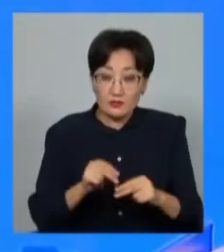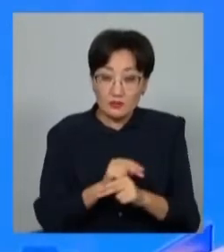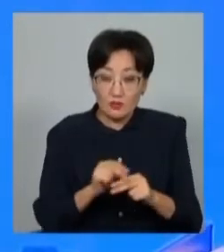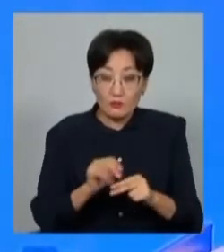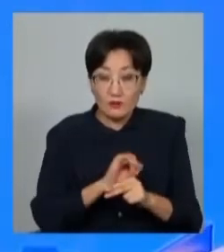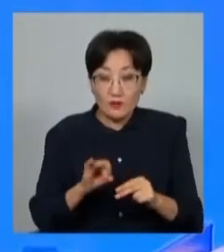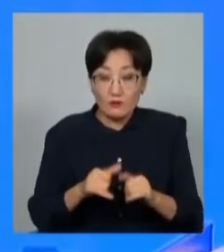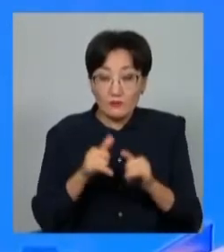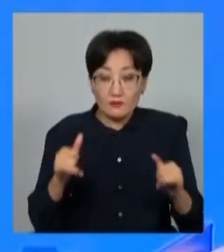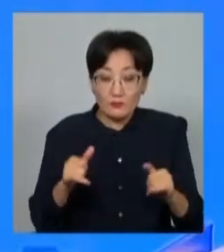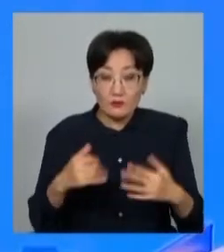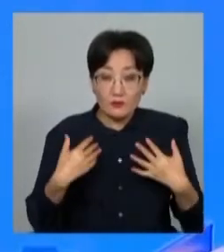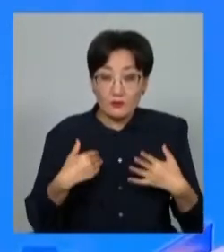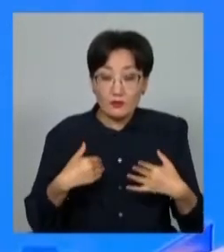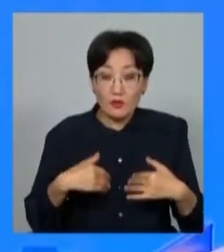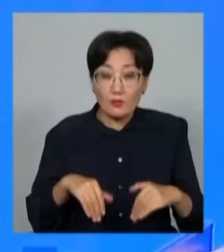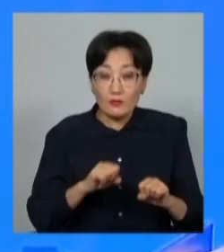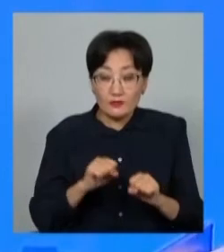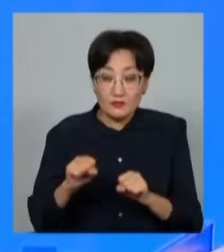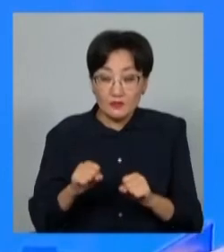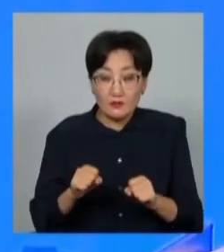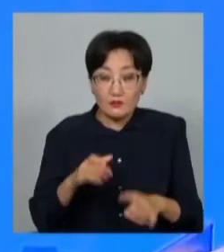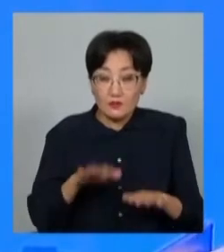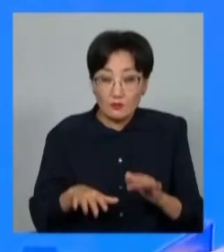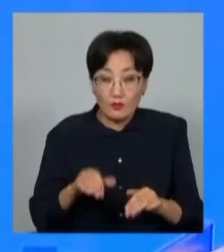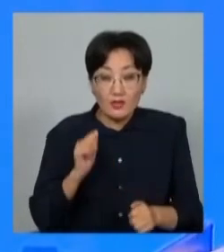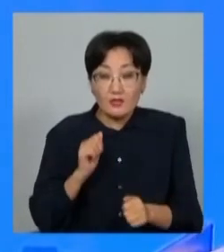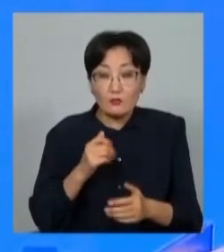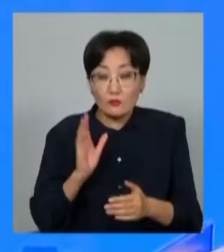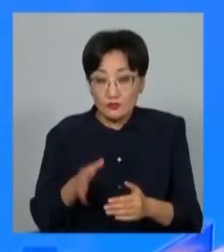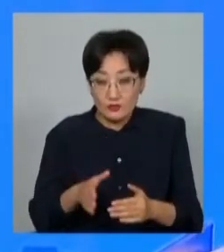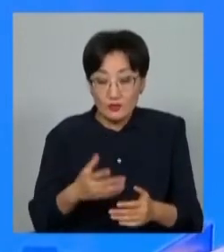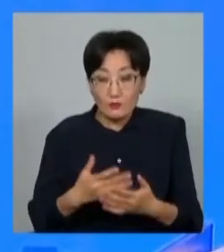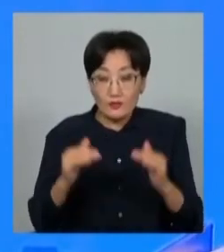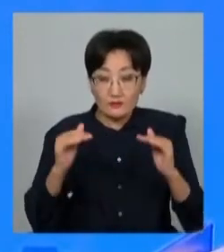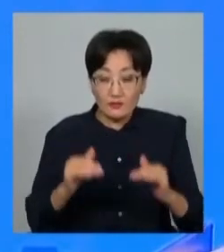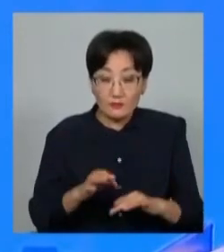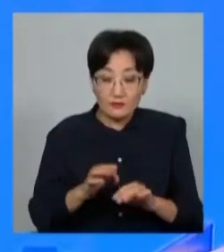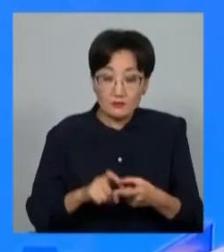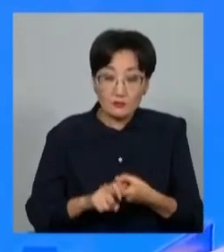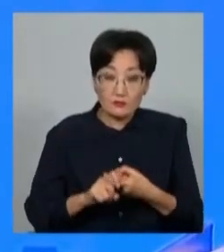и увеличить иммунную прослойку, что, несомненно, скажется на снижении заболеваемости.